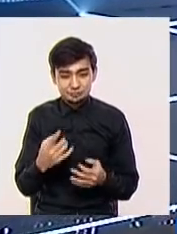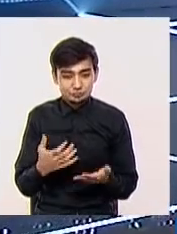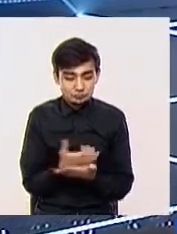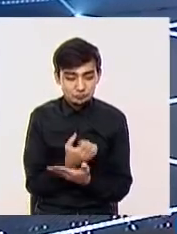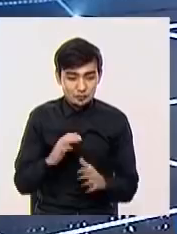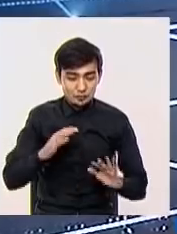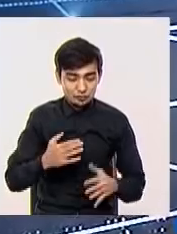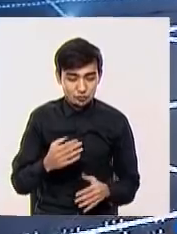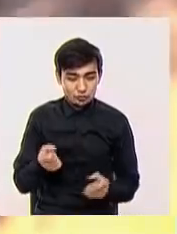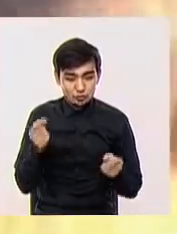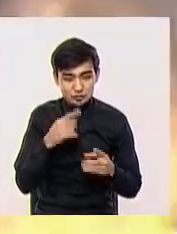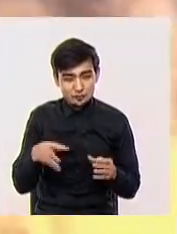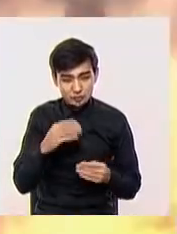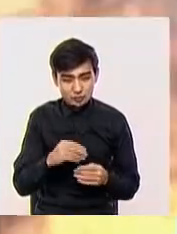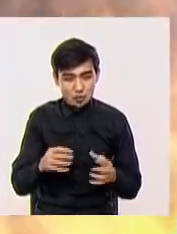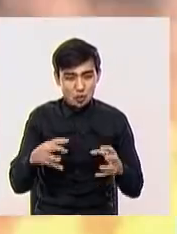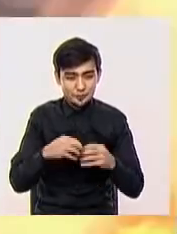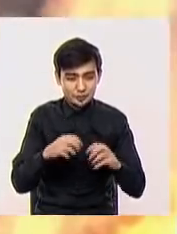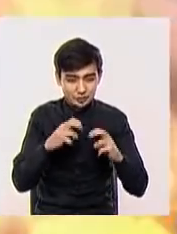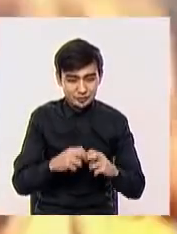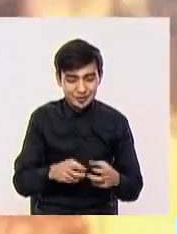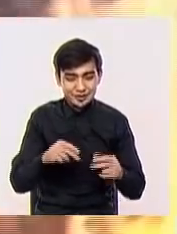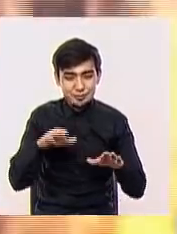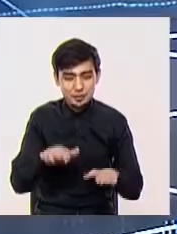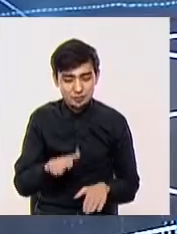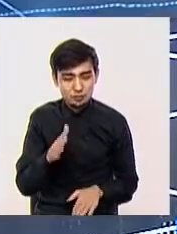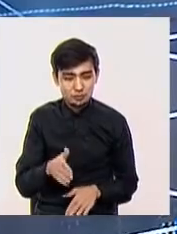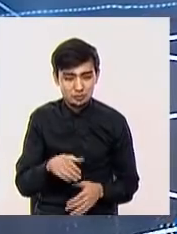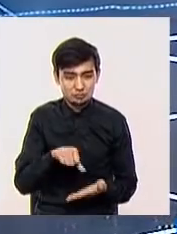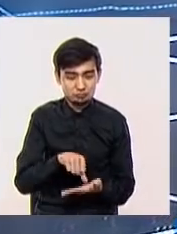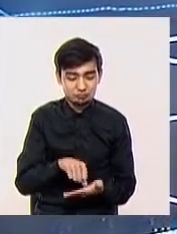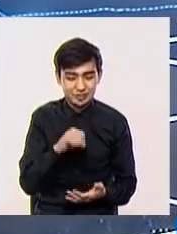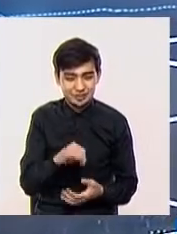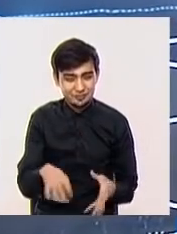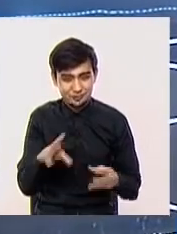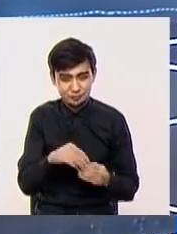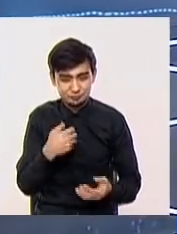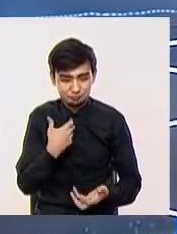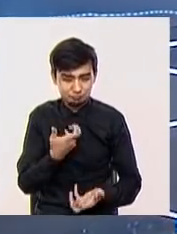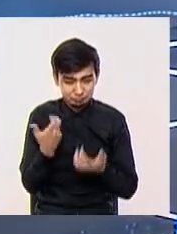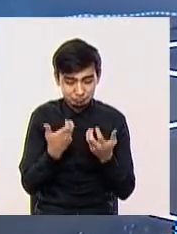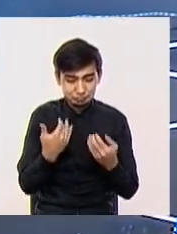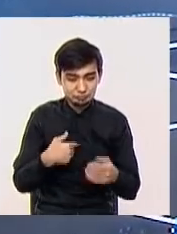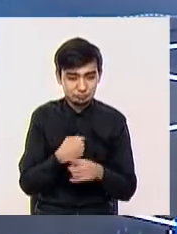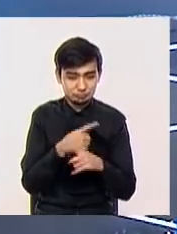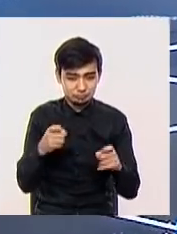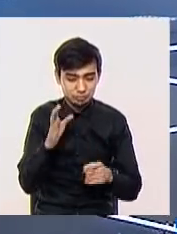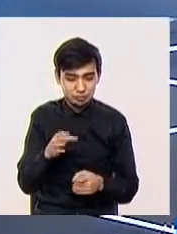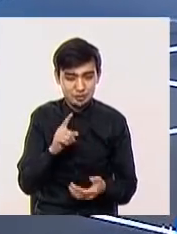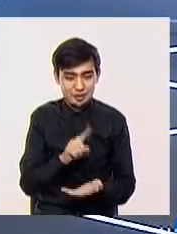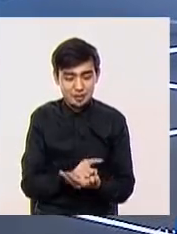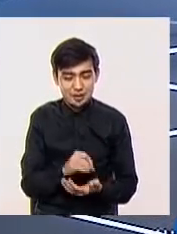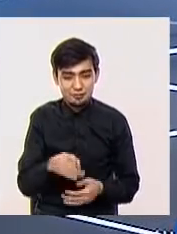от общественного расследования, где они будут учитываться? Мы будем промежуточно все это освещать. Будут прямые эфиры на